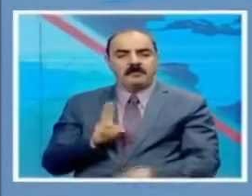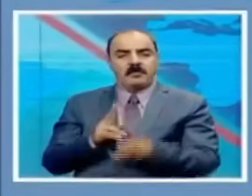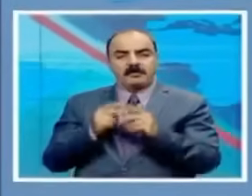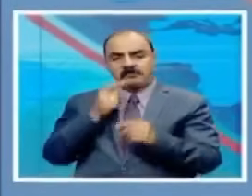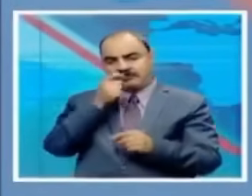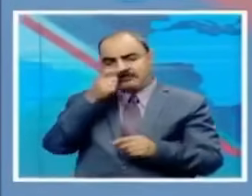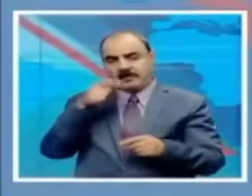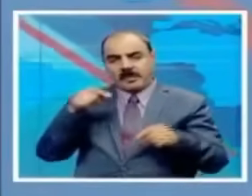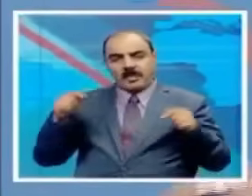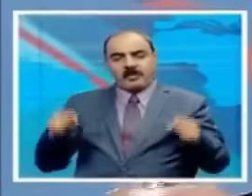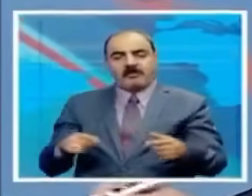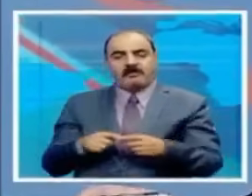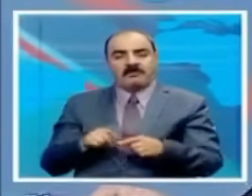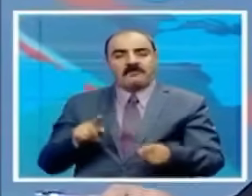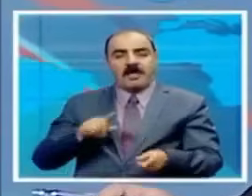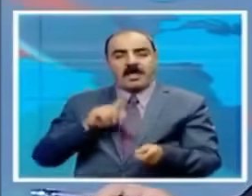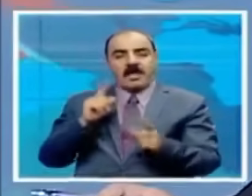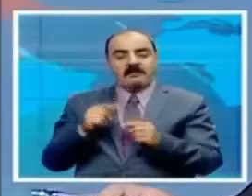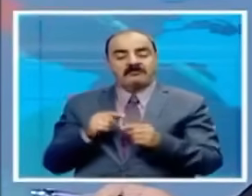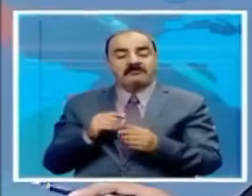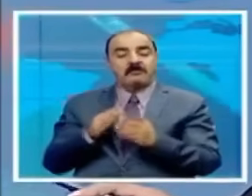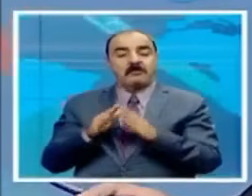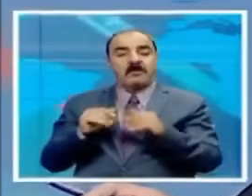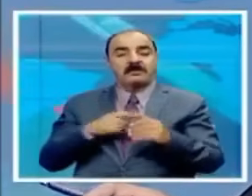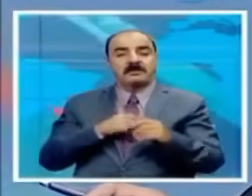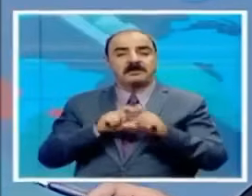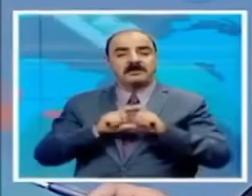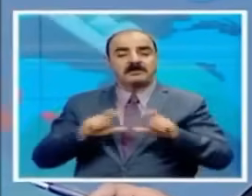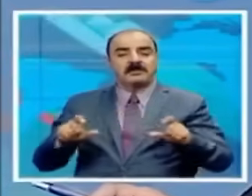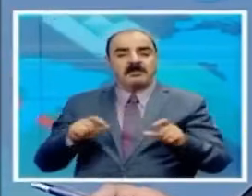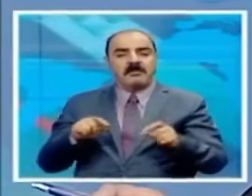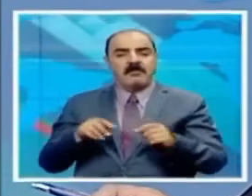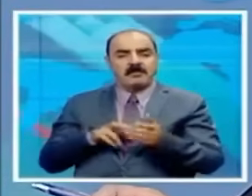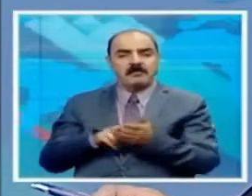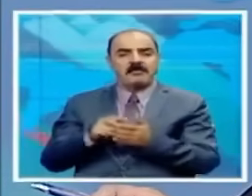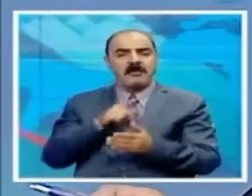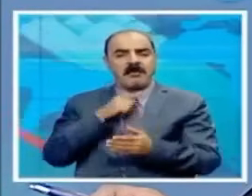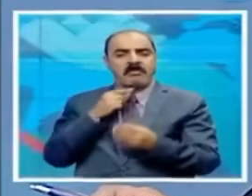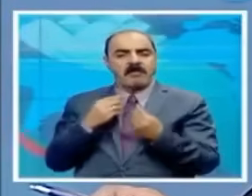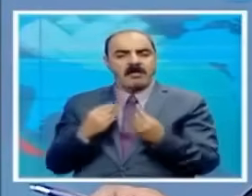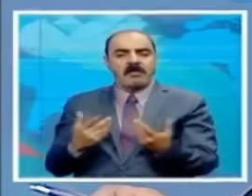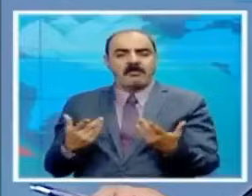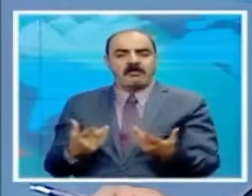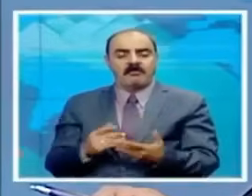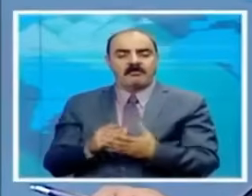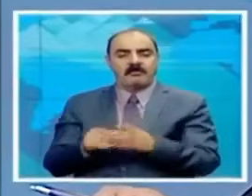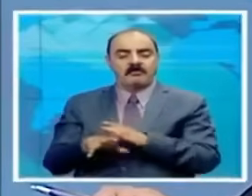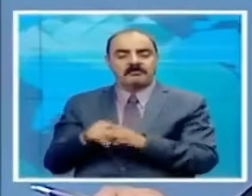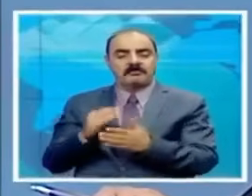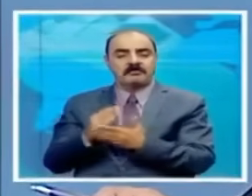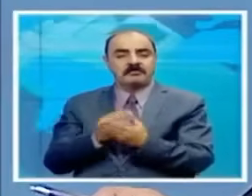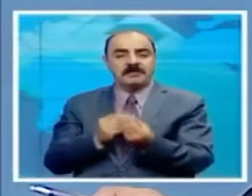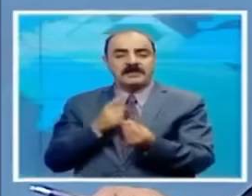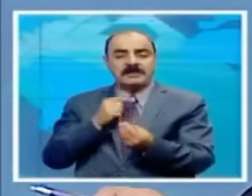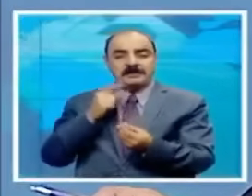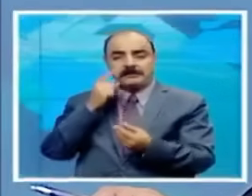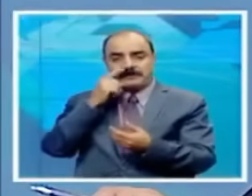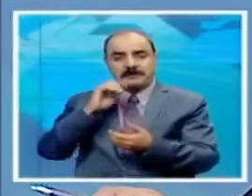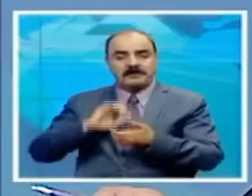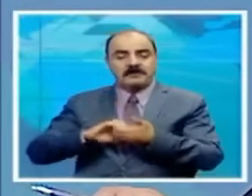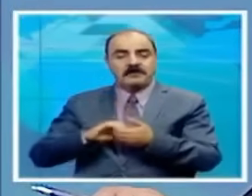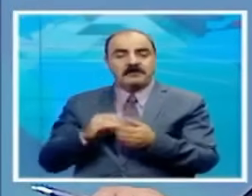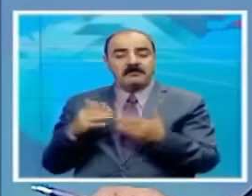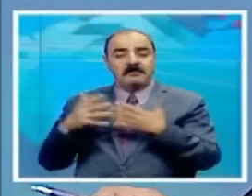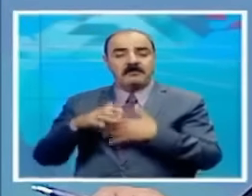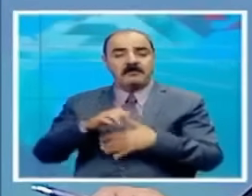احتفلت وزارة البيئة باليوم الوطني للبيئة تحت عنوان مصر في مسارها نحو الأخضر لصناعة الأخضر، وأكدت وزيرة البيئة